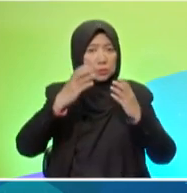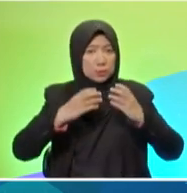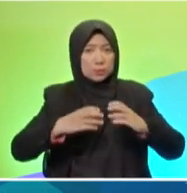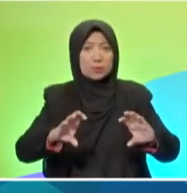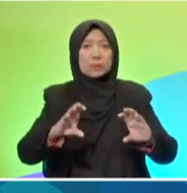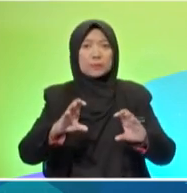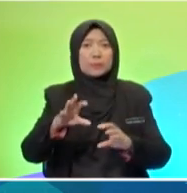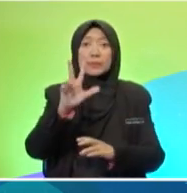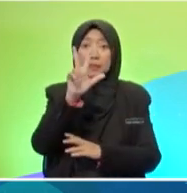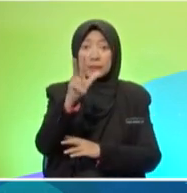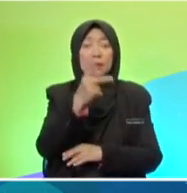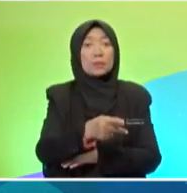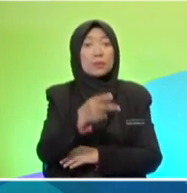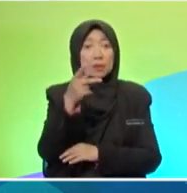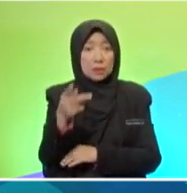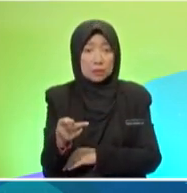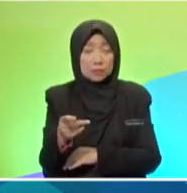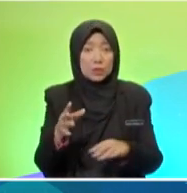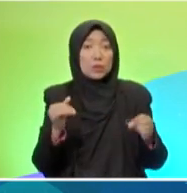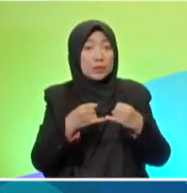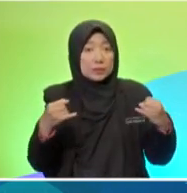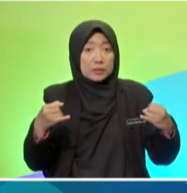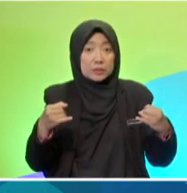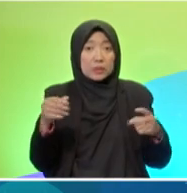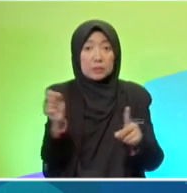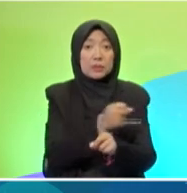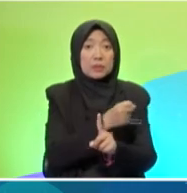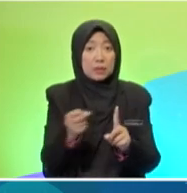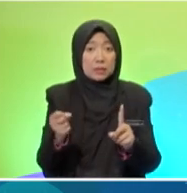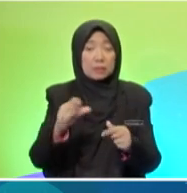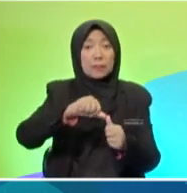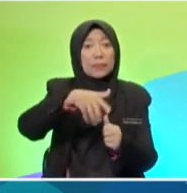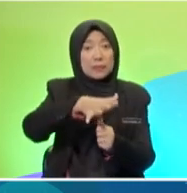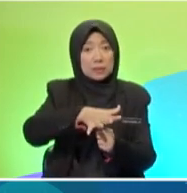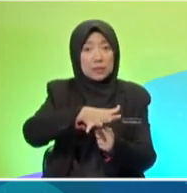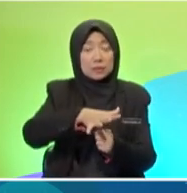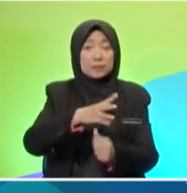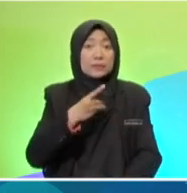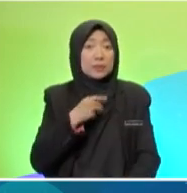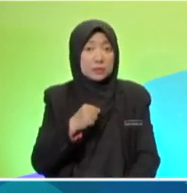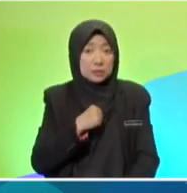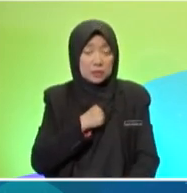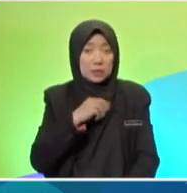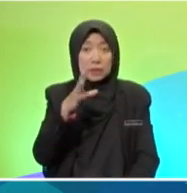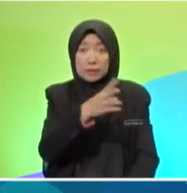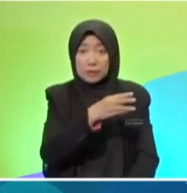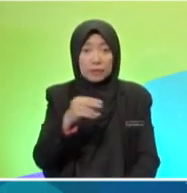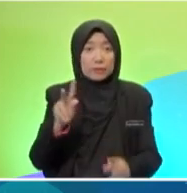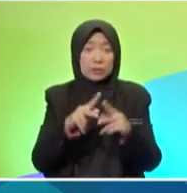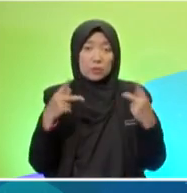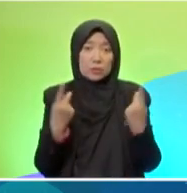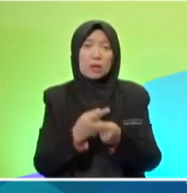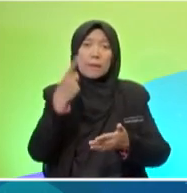tiga perkara yang pertama jenis kendaraan yang kedua kesan pendarahan itu kepada diri sendiri dan keluarga dan yang ketiga